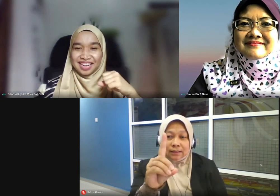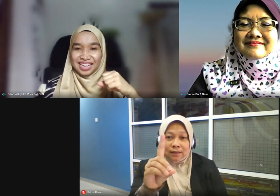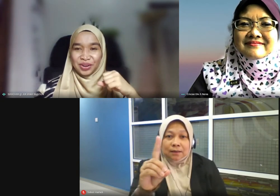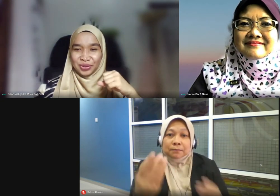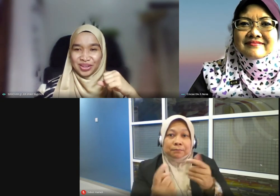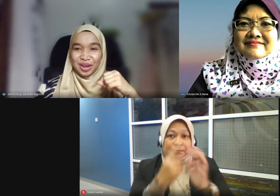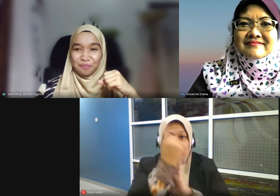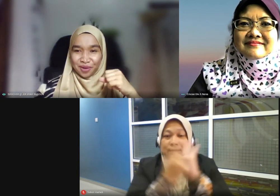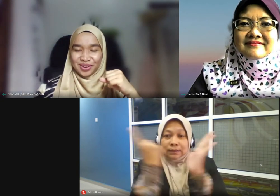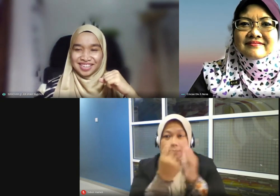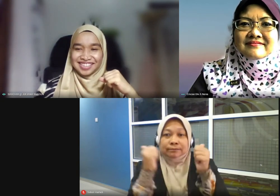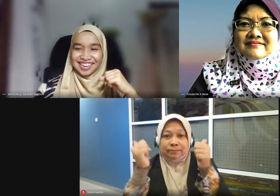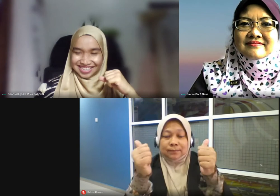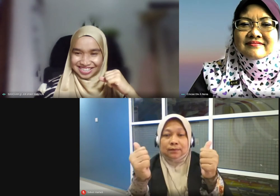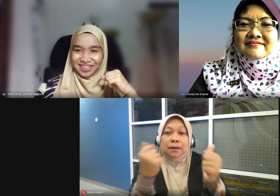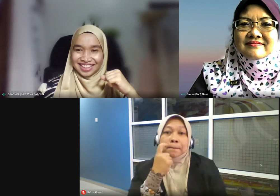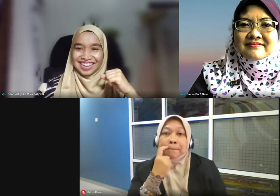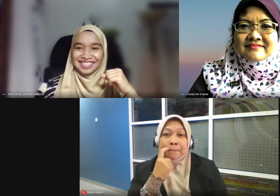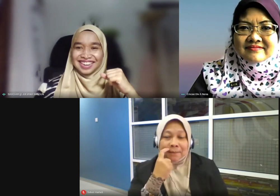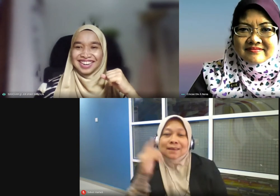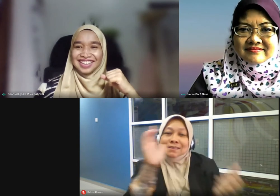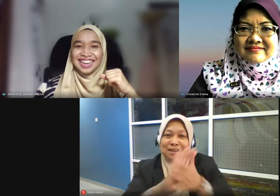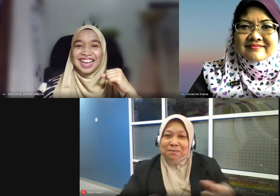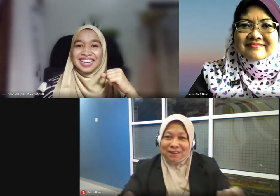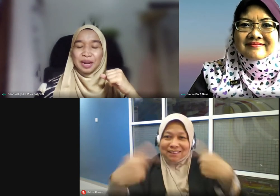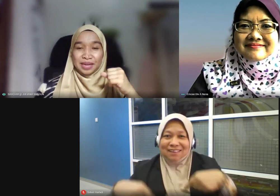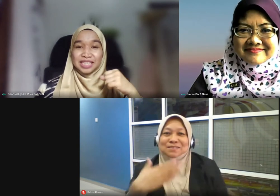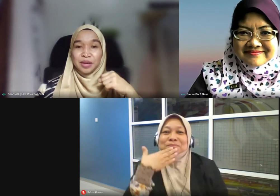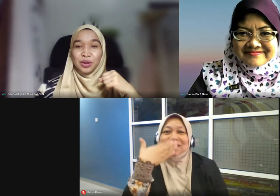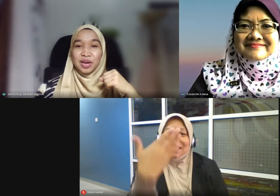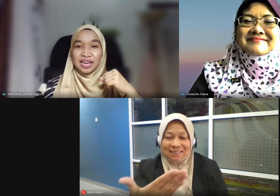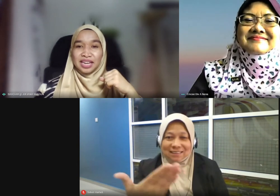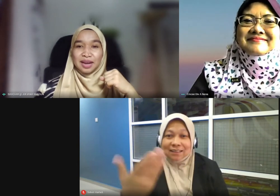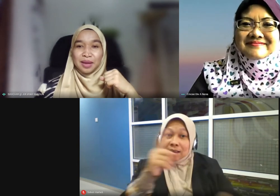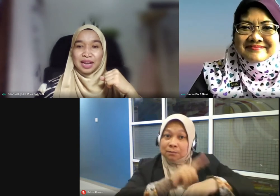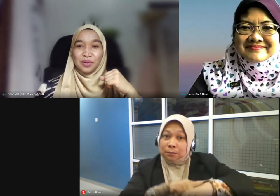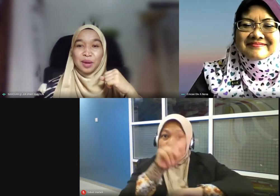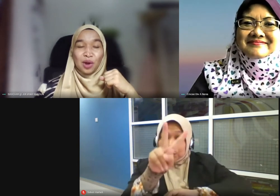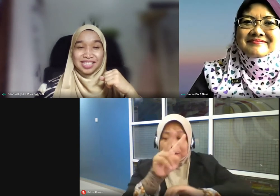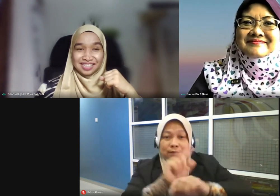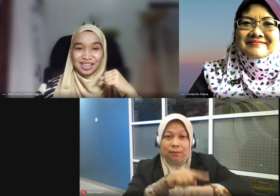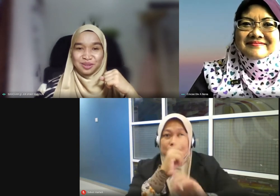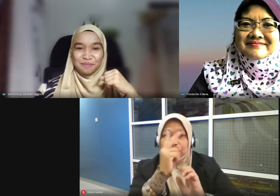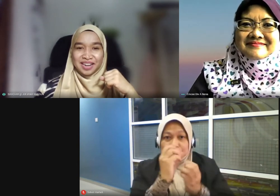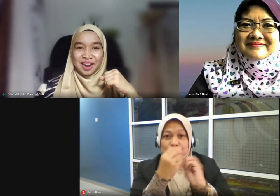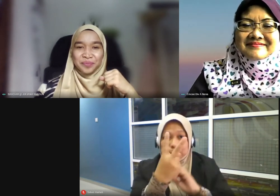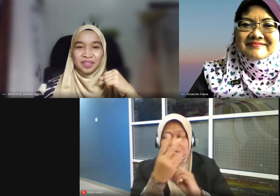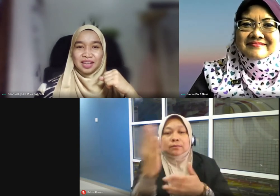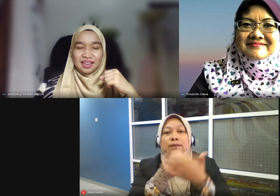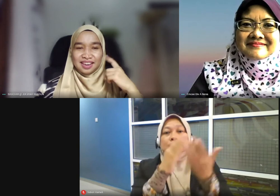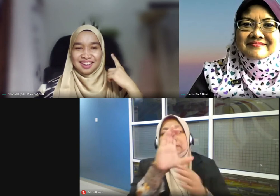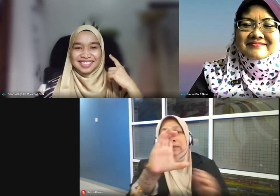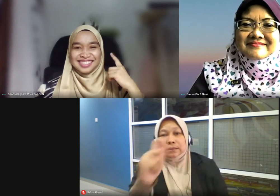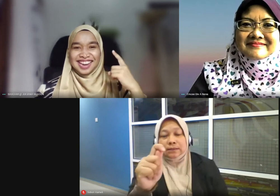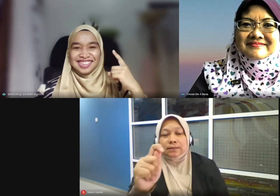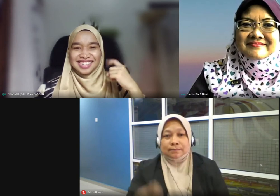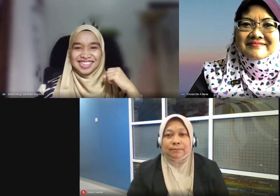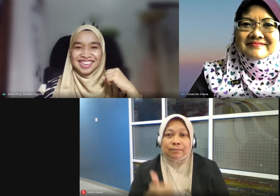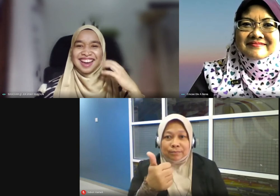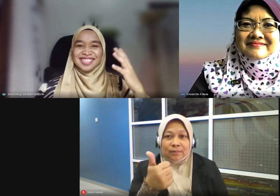pertama akan dikotori oleh Puan Nurhal Sikin. Selamat datang sekali lagi. Dan pada jam yang kedua akan diambil alih oleh Puan Siti Zubaidah.